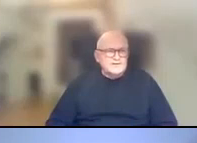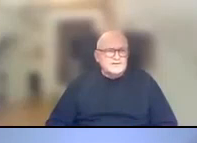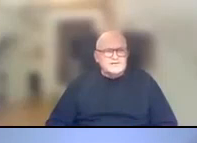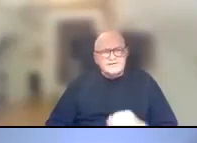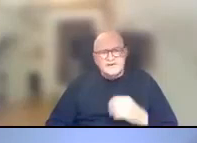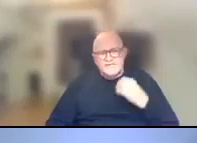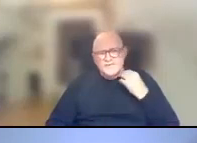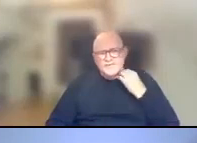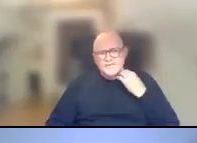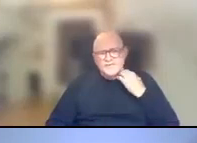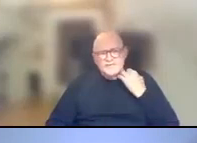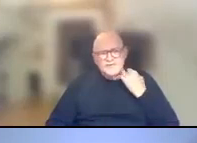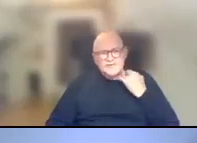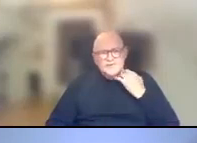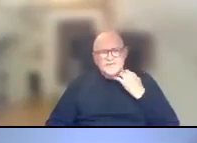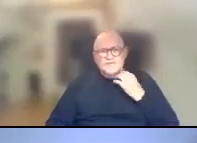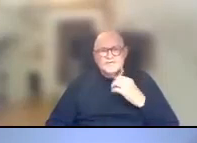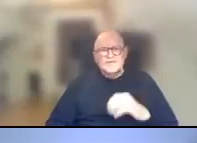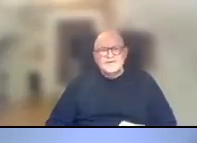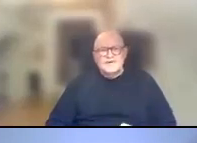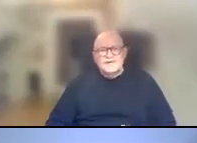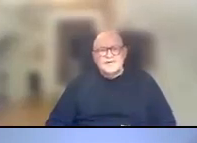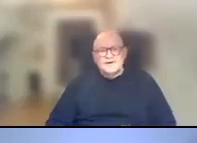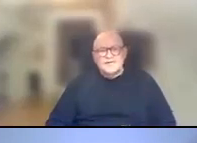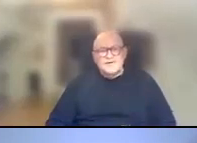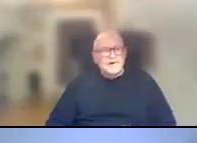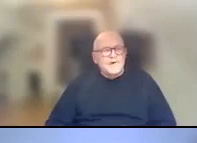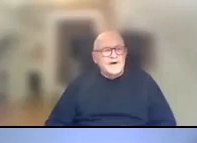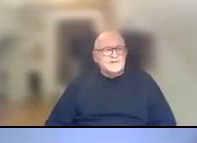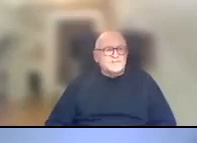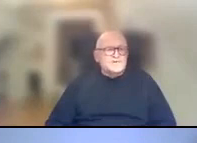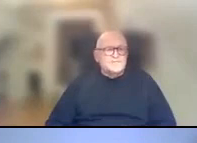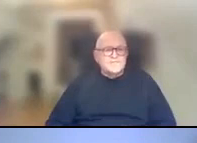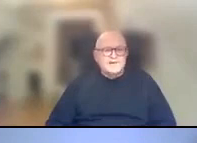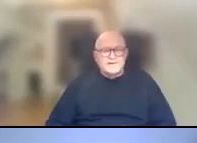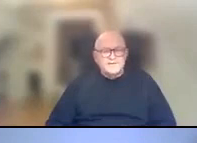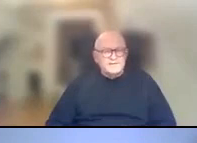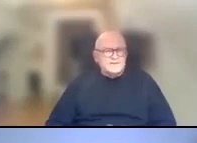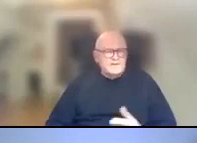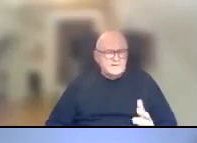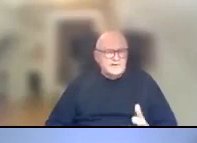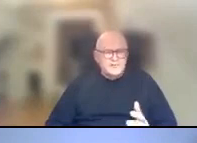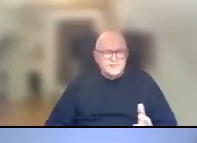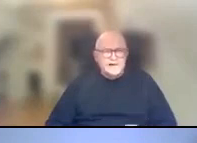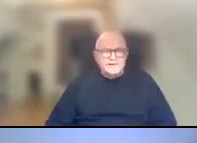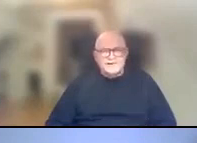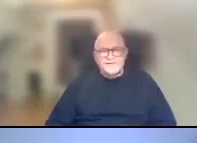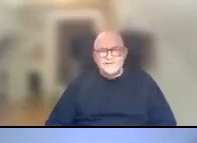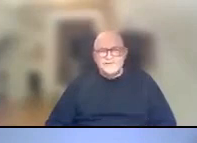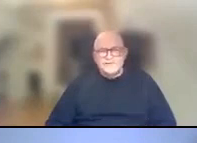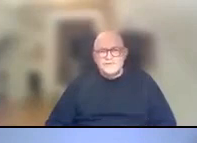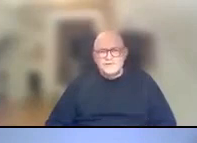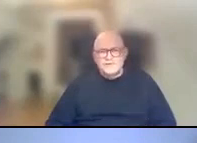während der Dienstzeit von Nils Högl der Verbrauch eines bestimmten Medikamentes, nämlich Gilorhythmal,